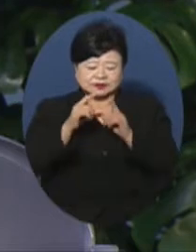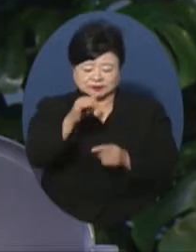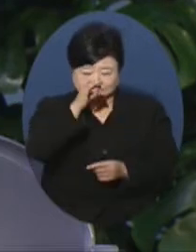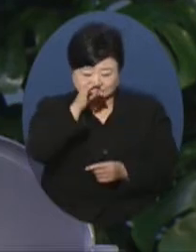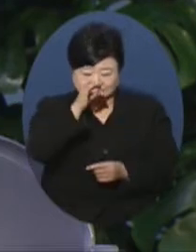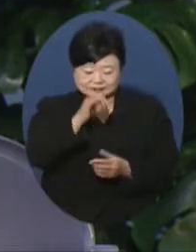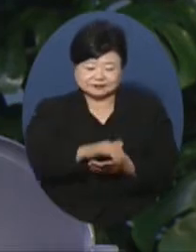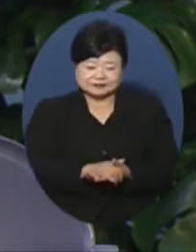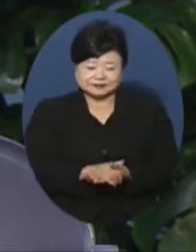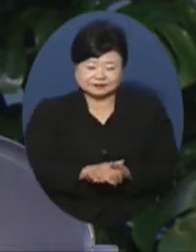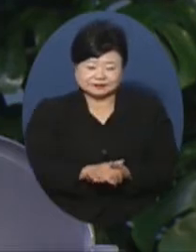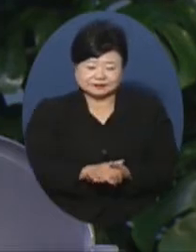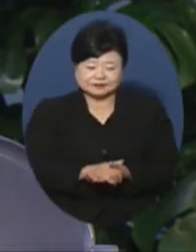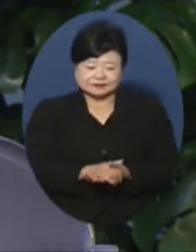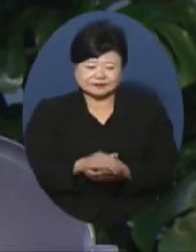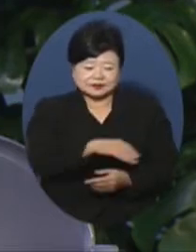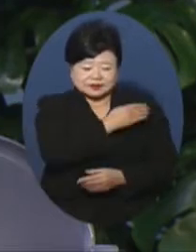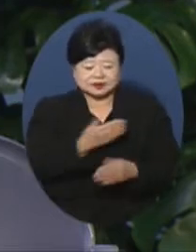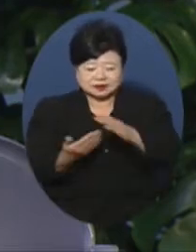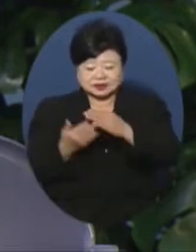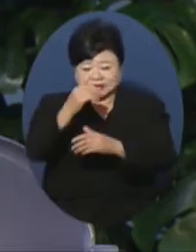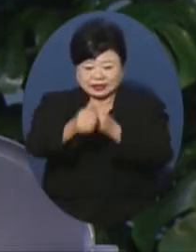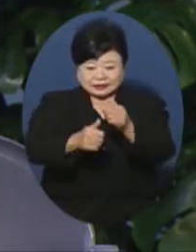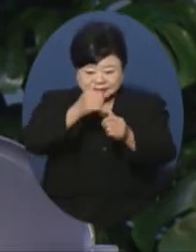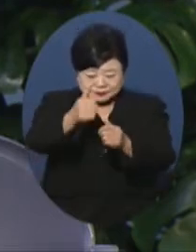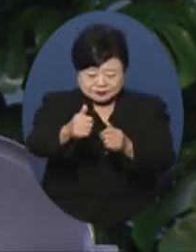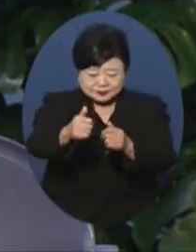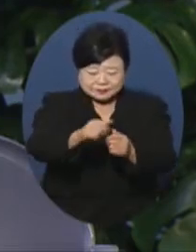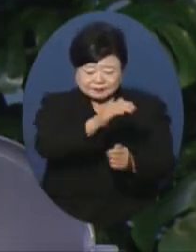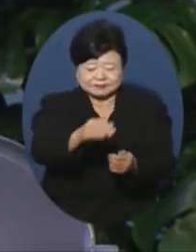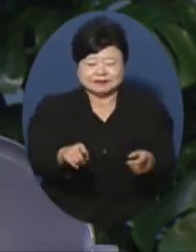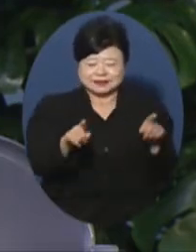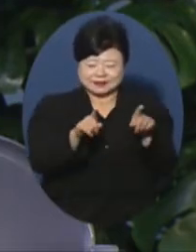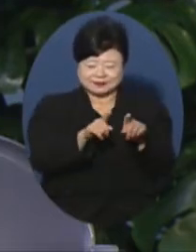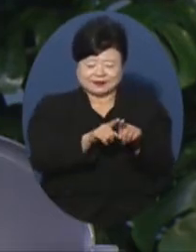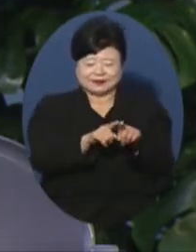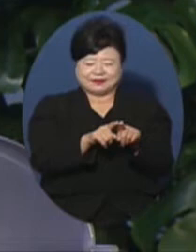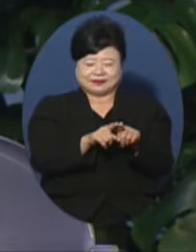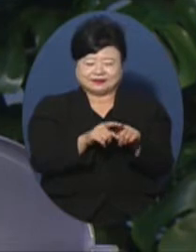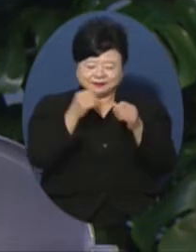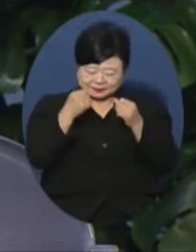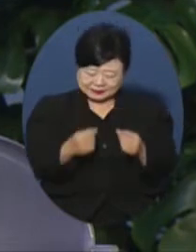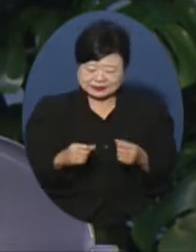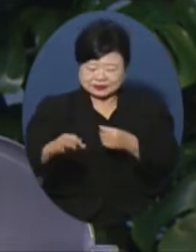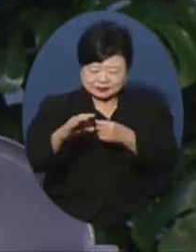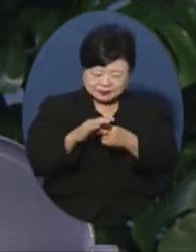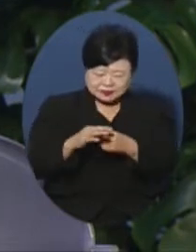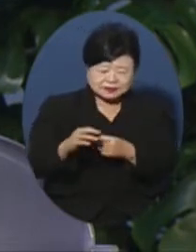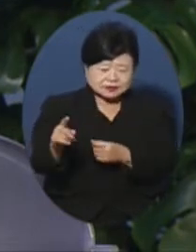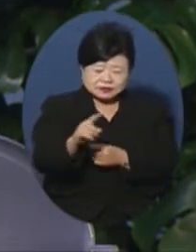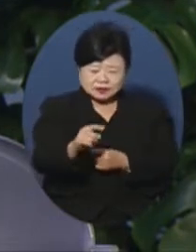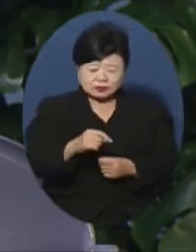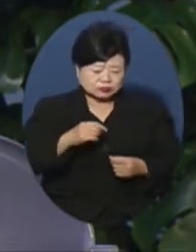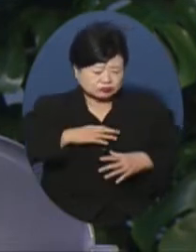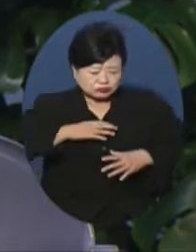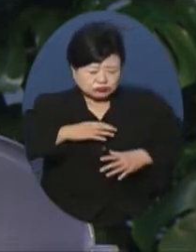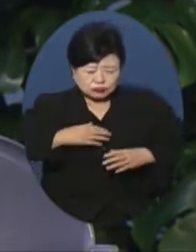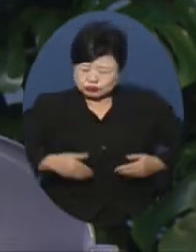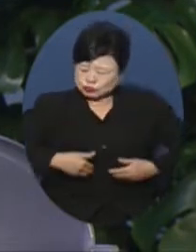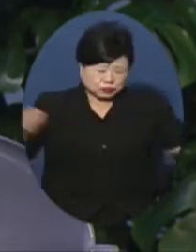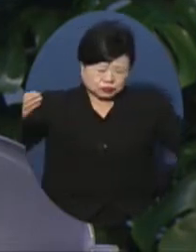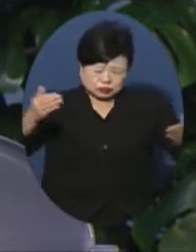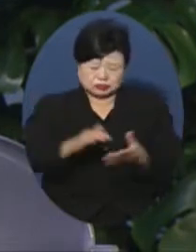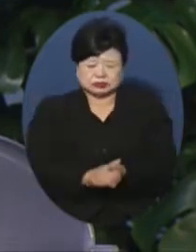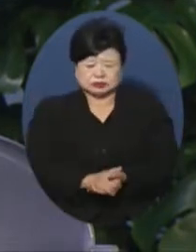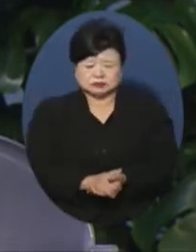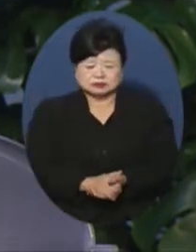말씀하고 있습니다. 전능하신 하나님이 우리와 함께 하시면 아무것도